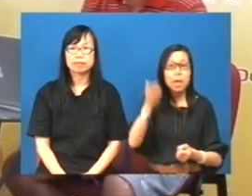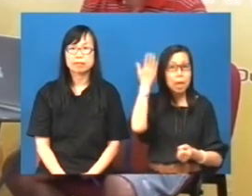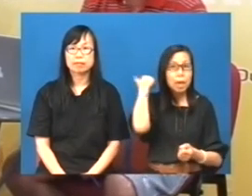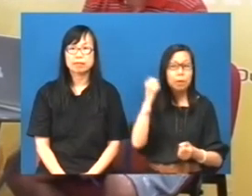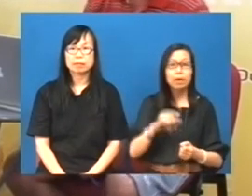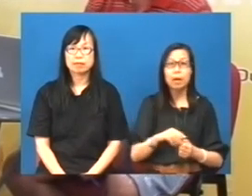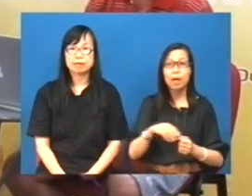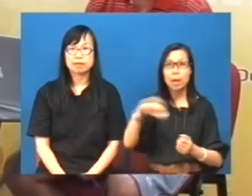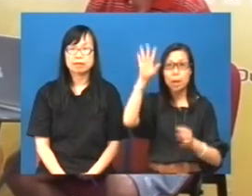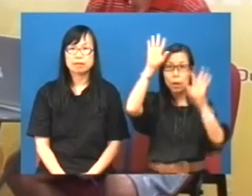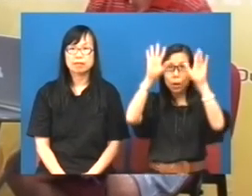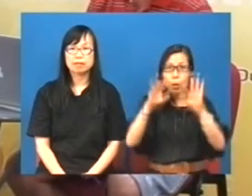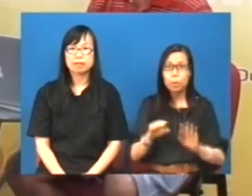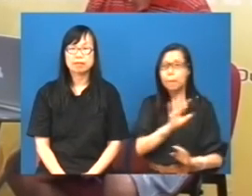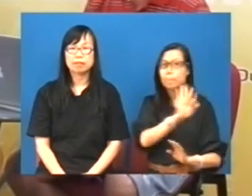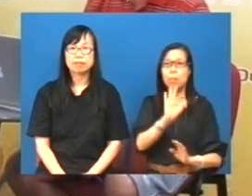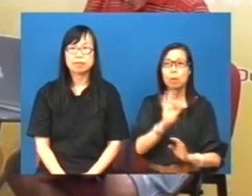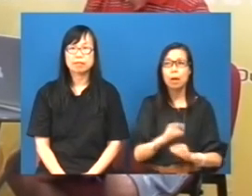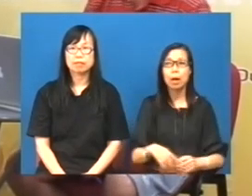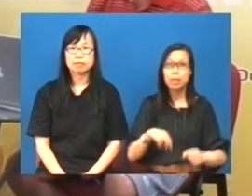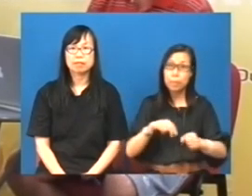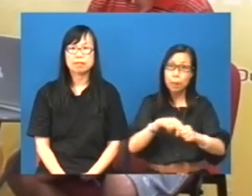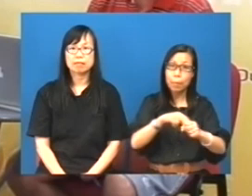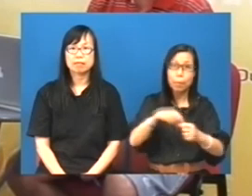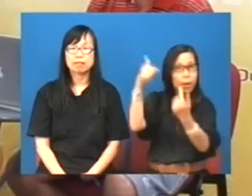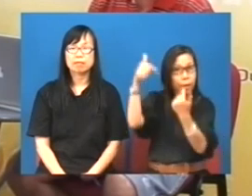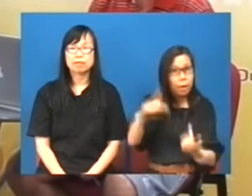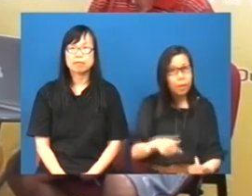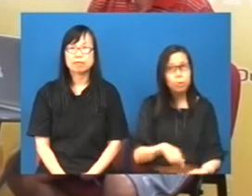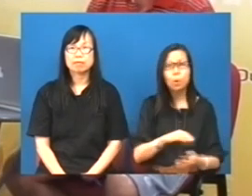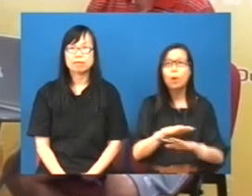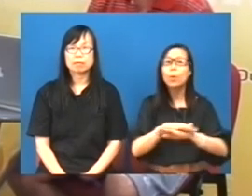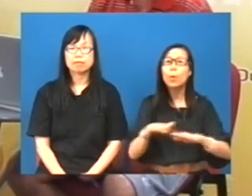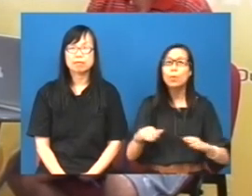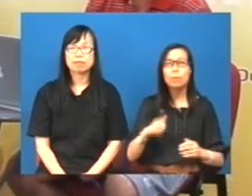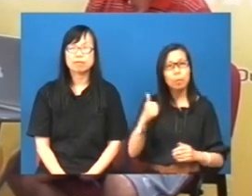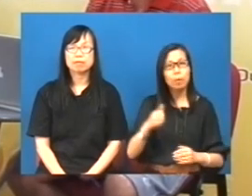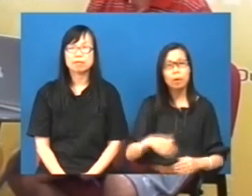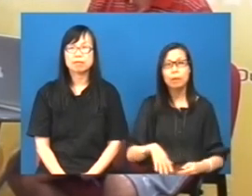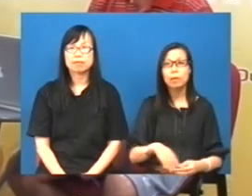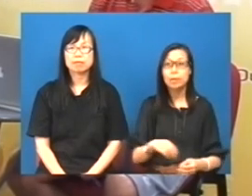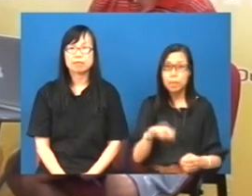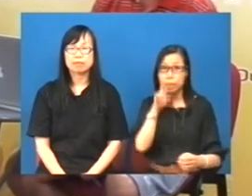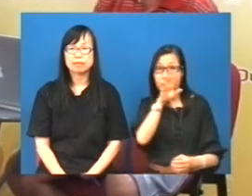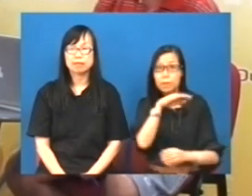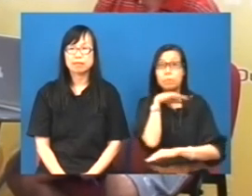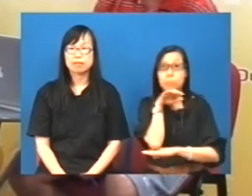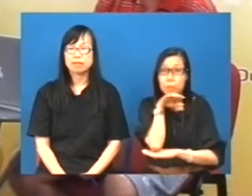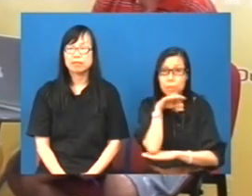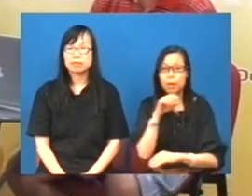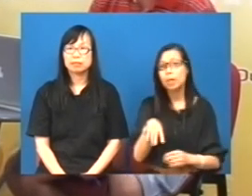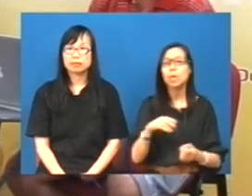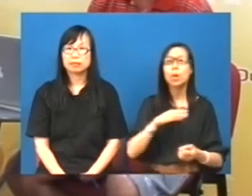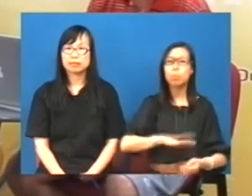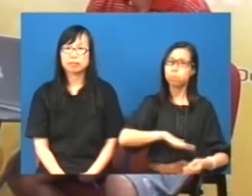所以長波又順利進行很多主要媒體很配合說到球迷很滿意又或者落場的球員也